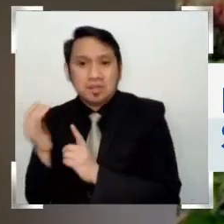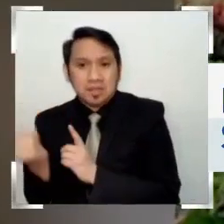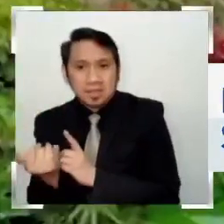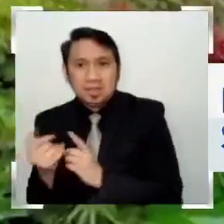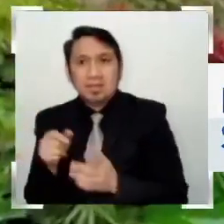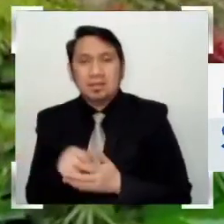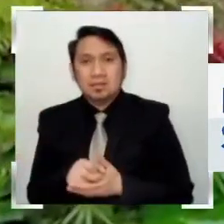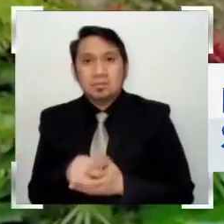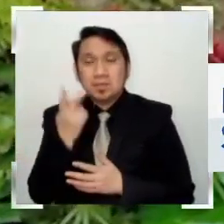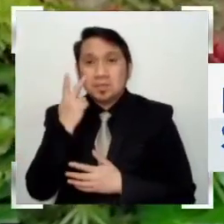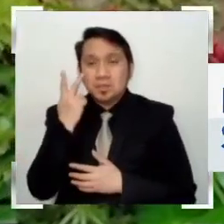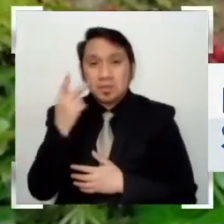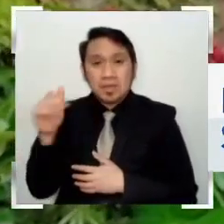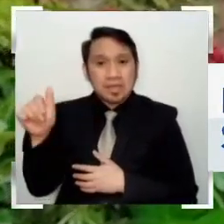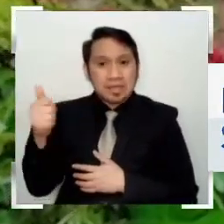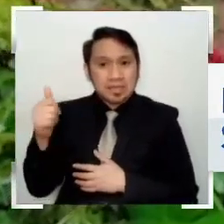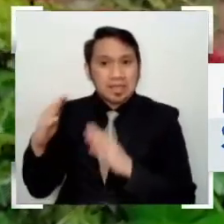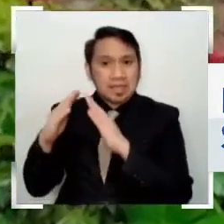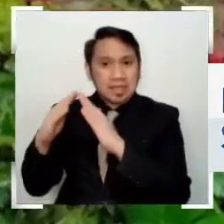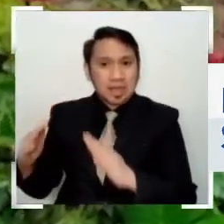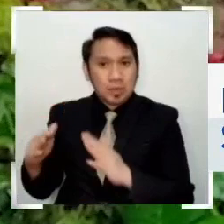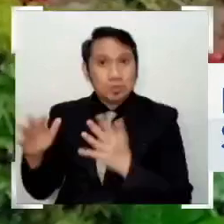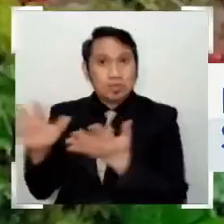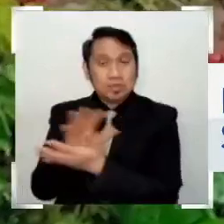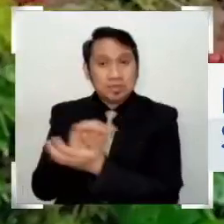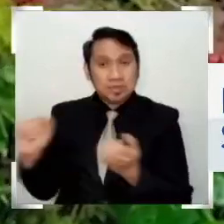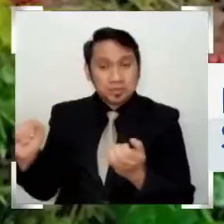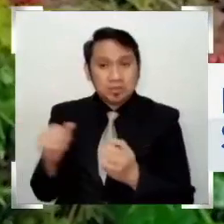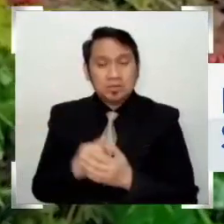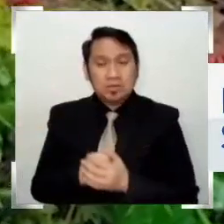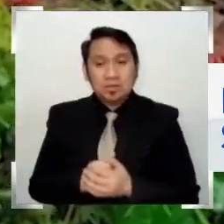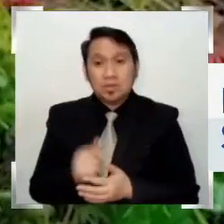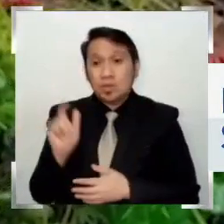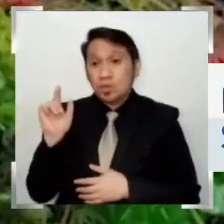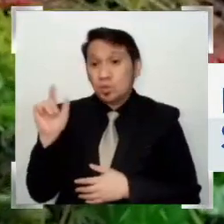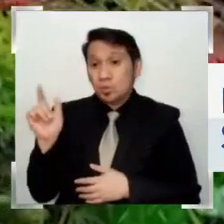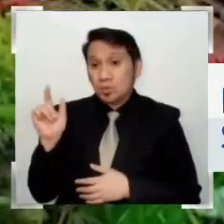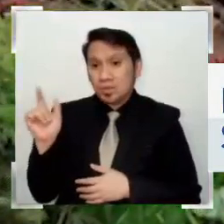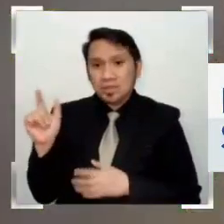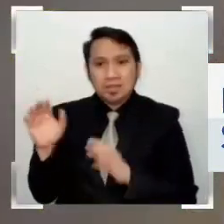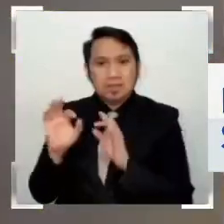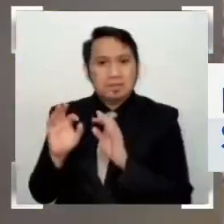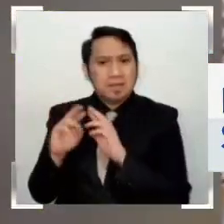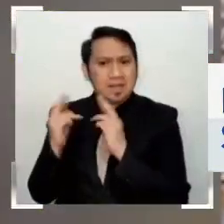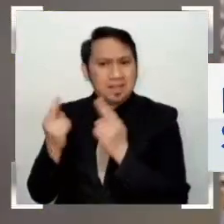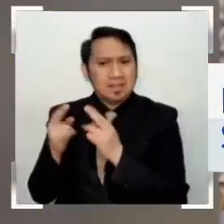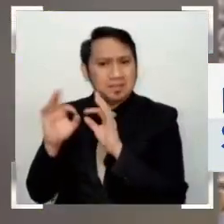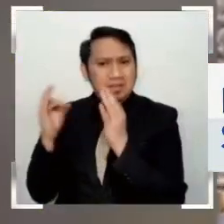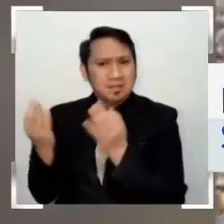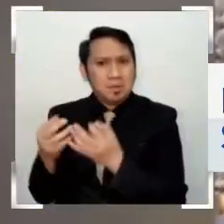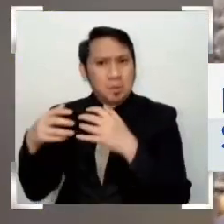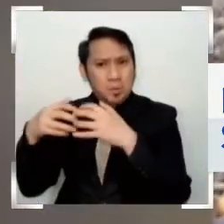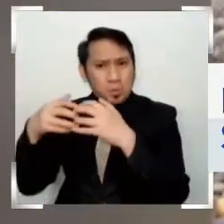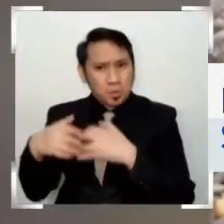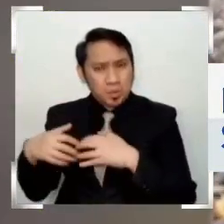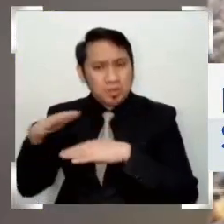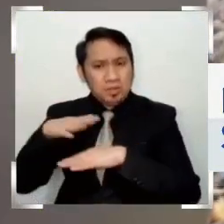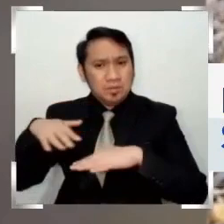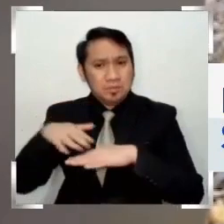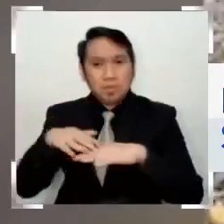sa 10 bahay ang napinsala at 23 magkakaanak ang apektado sa pagguho ng lupa. Wala namang nasugatan sa